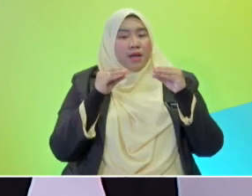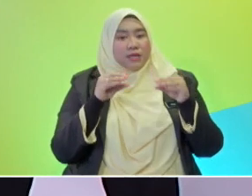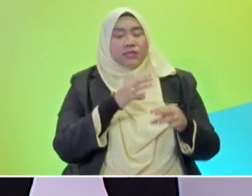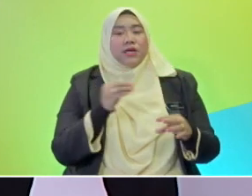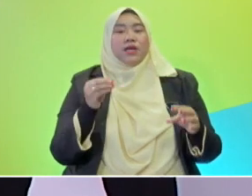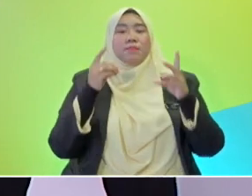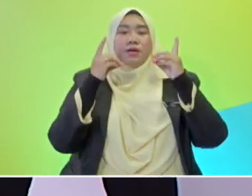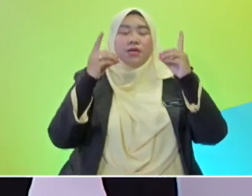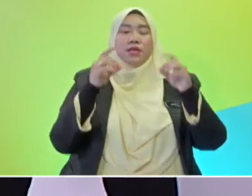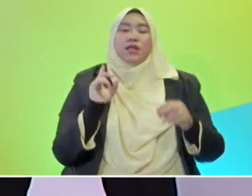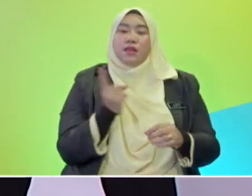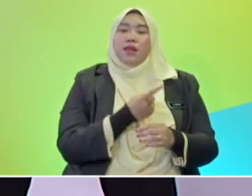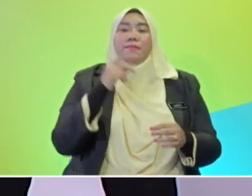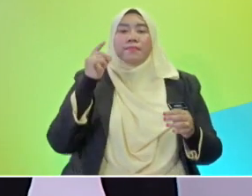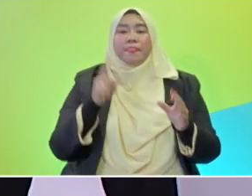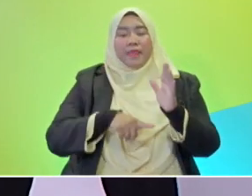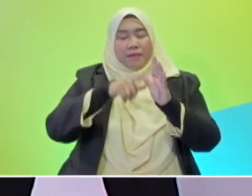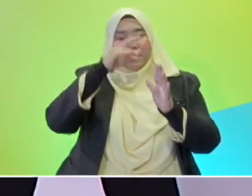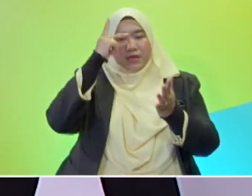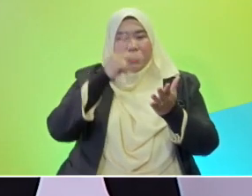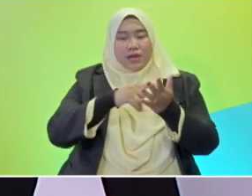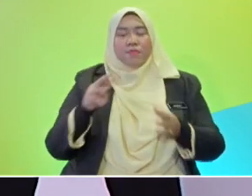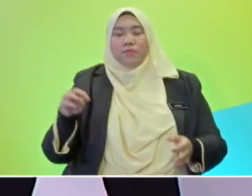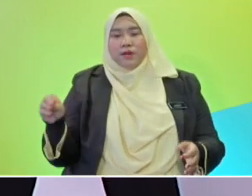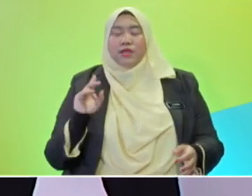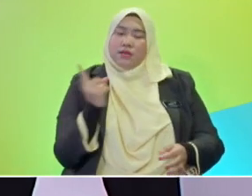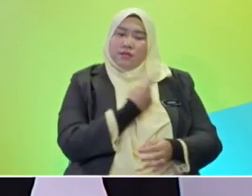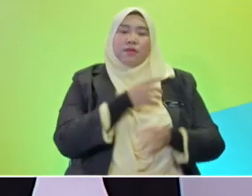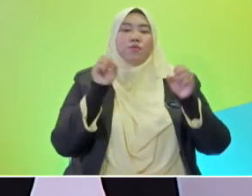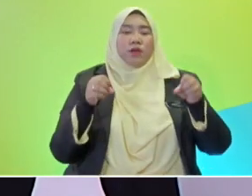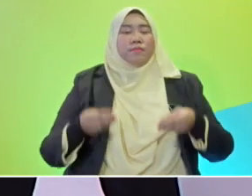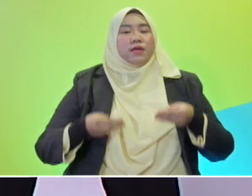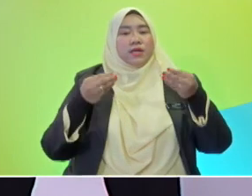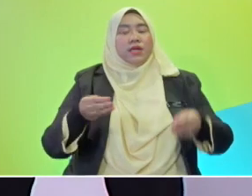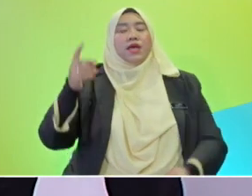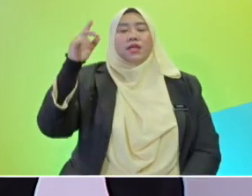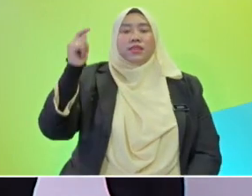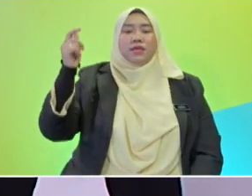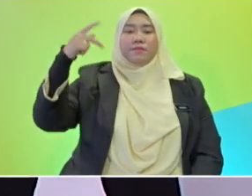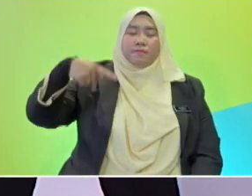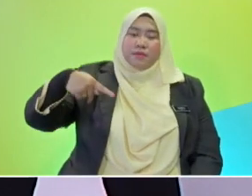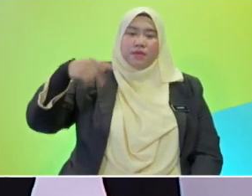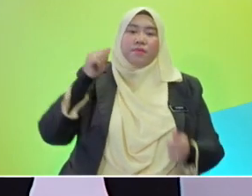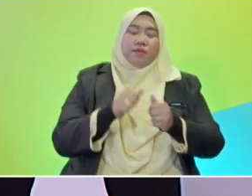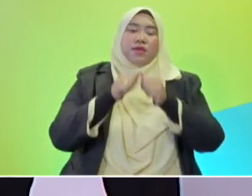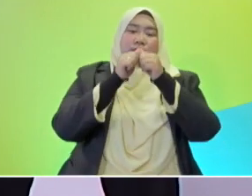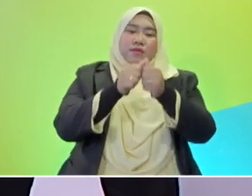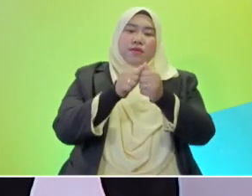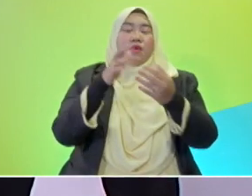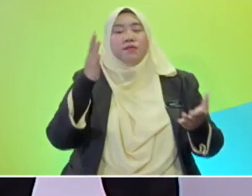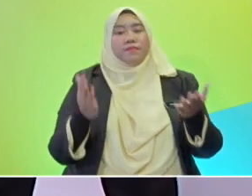guru-guru lebih kenal anak murid kita maka kita boleh memberi TV berdasarkan pertimbangan